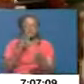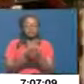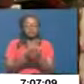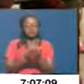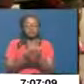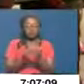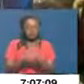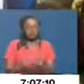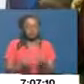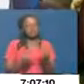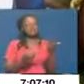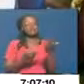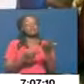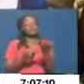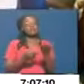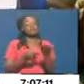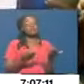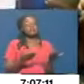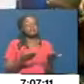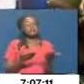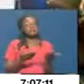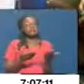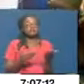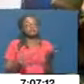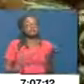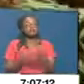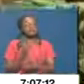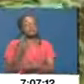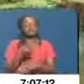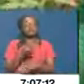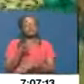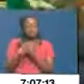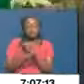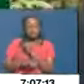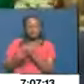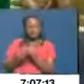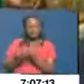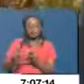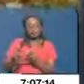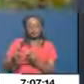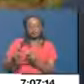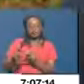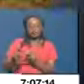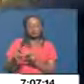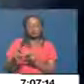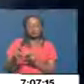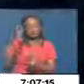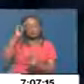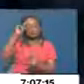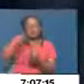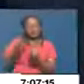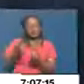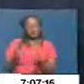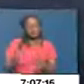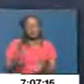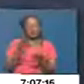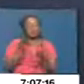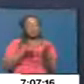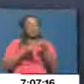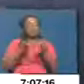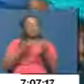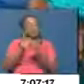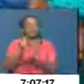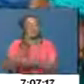majaribio ya teknolojia hiyo iliyobuniwa katika taifa lake. Teknolojia hiyo inalenga kuimarisha usafirishaji wa mbao na